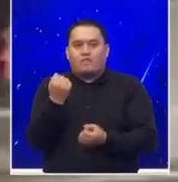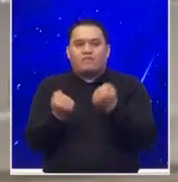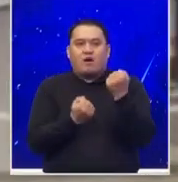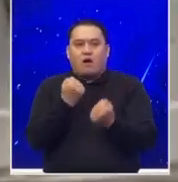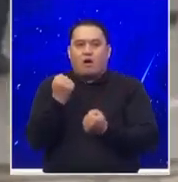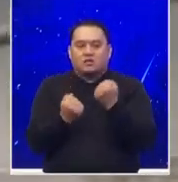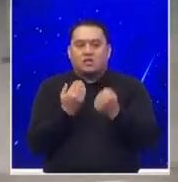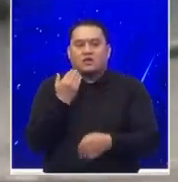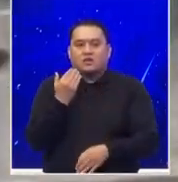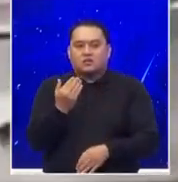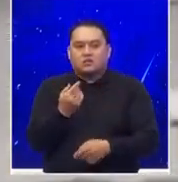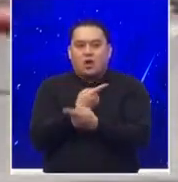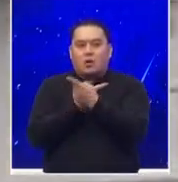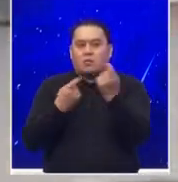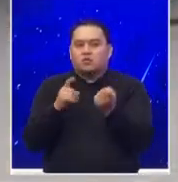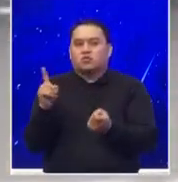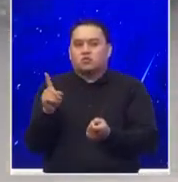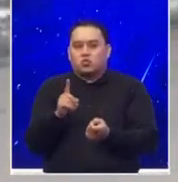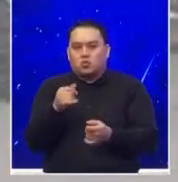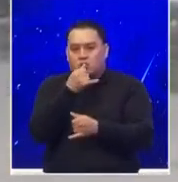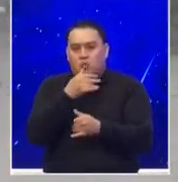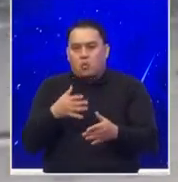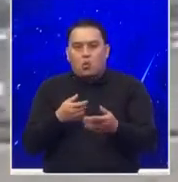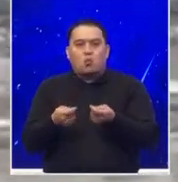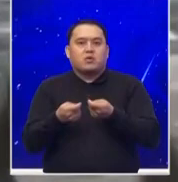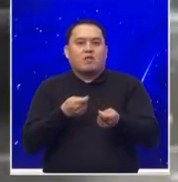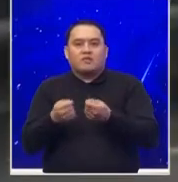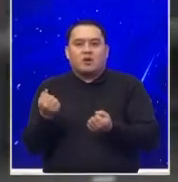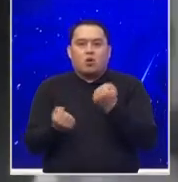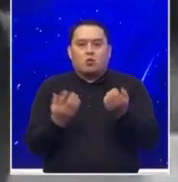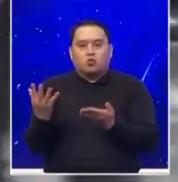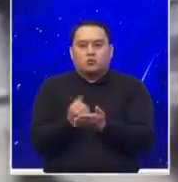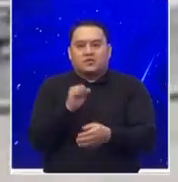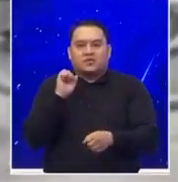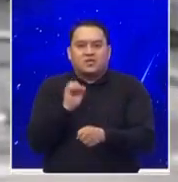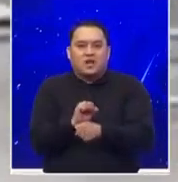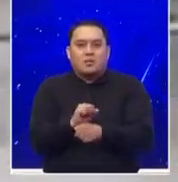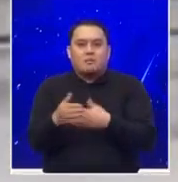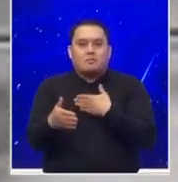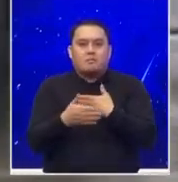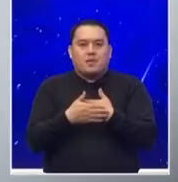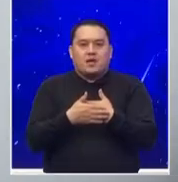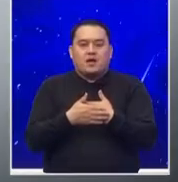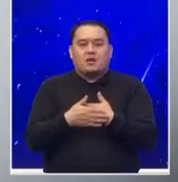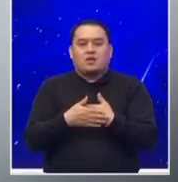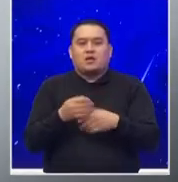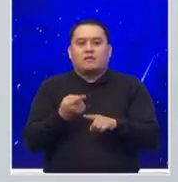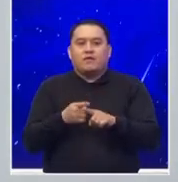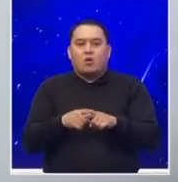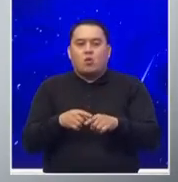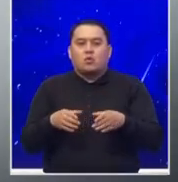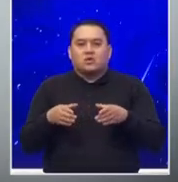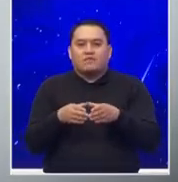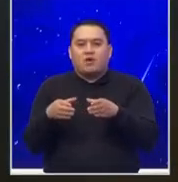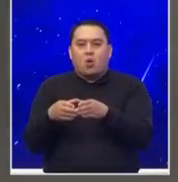водитель самосвала. Сообщается, что он не справился с управлением, не успел затормозить перед остановившейся колонной.